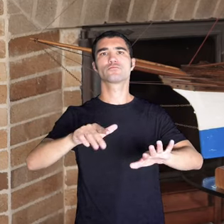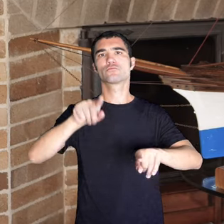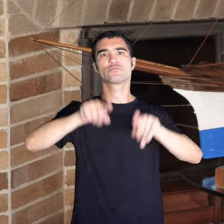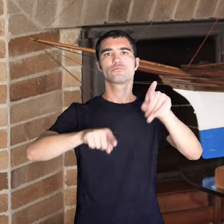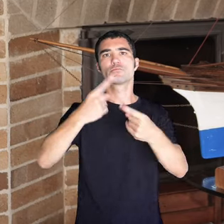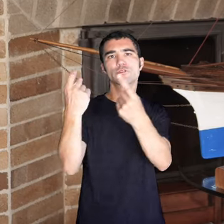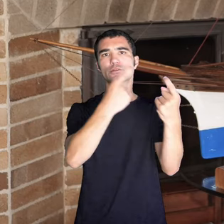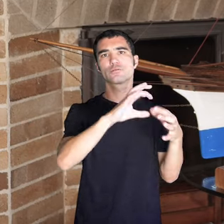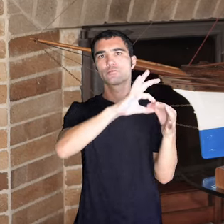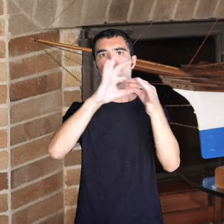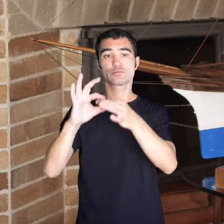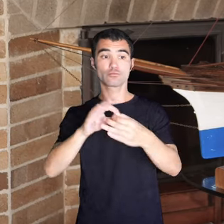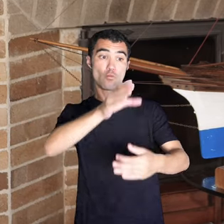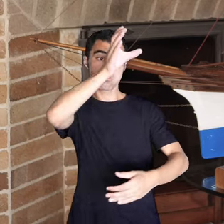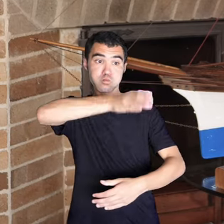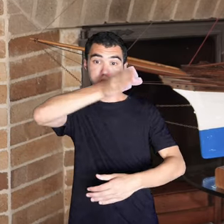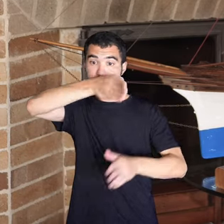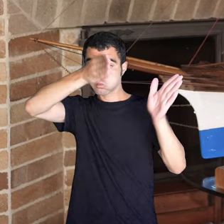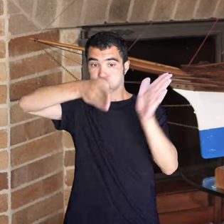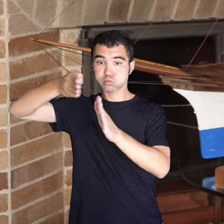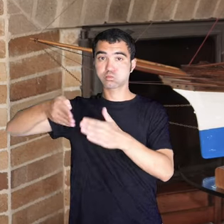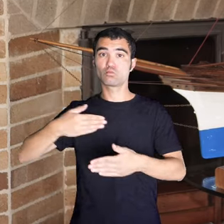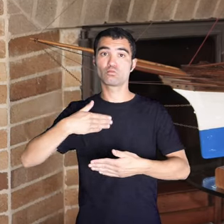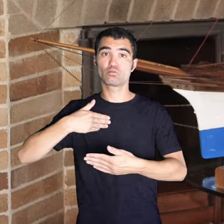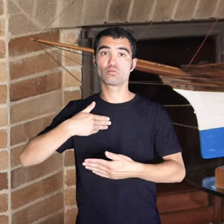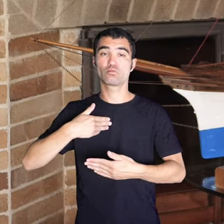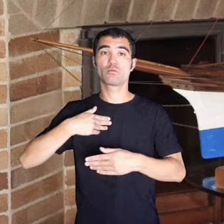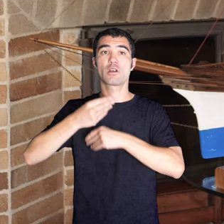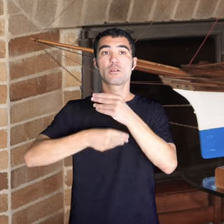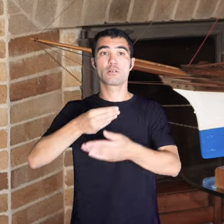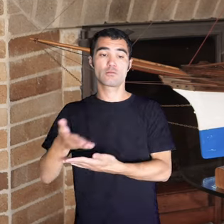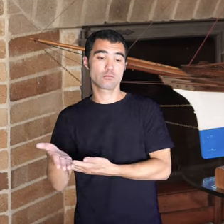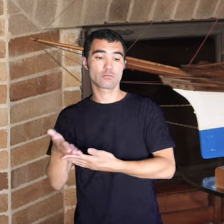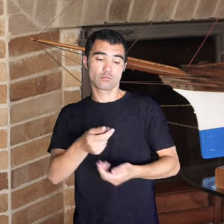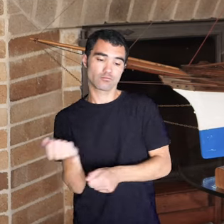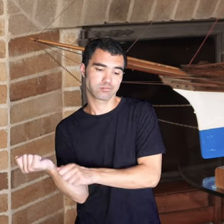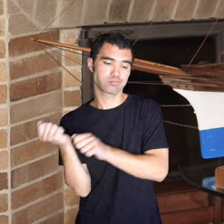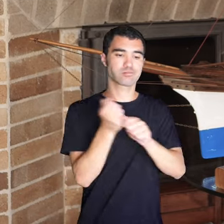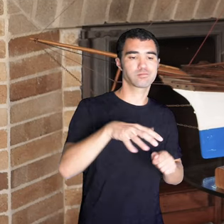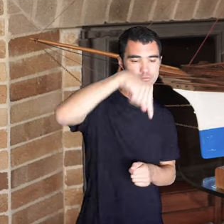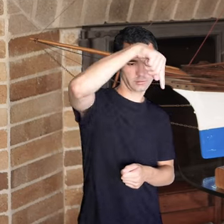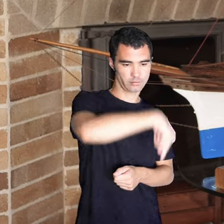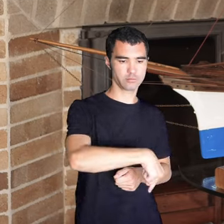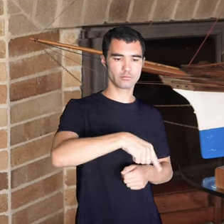mester. Una vegada tenies els gruixos fets, ja els atracaves, diguéssim, a l'estiller, i allà